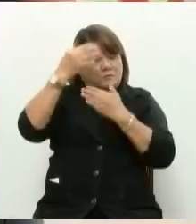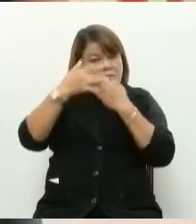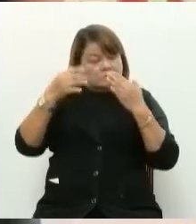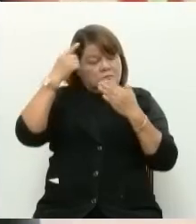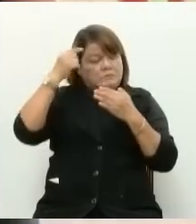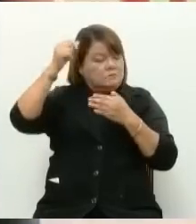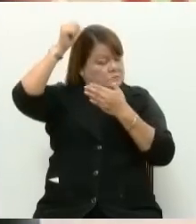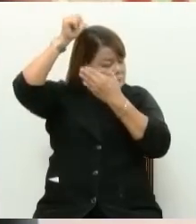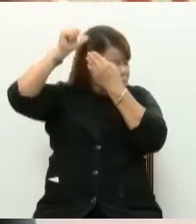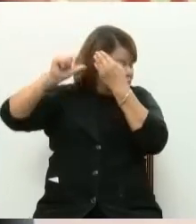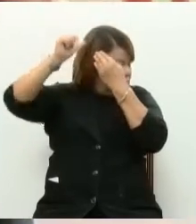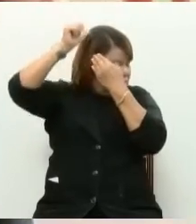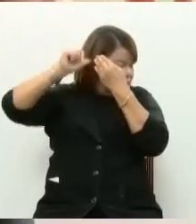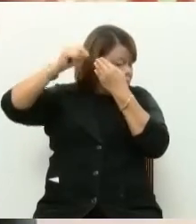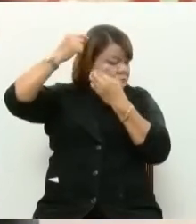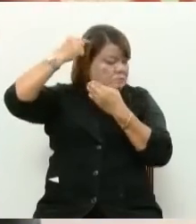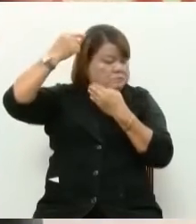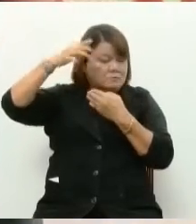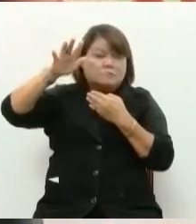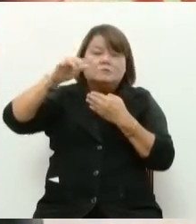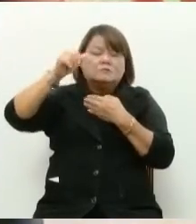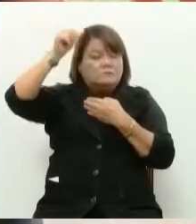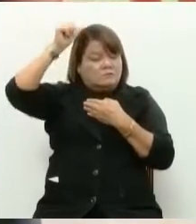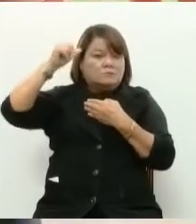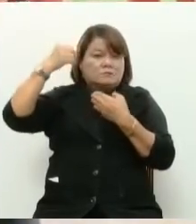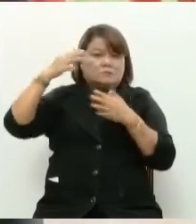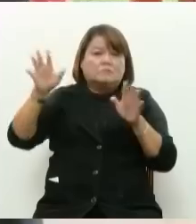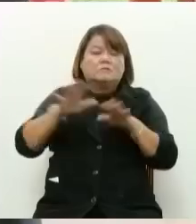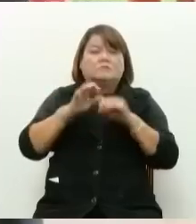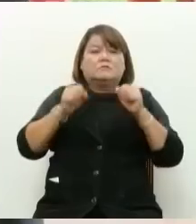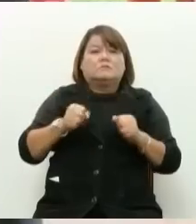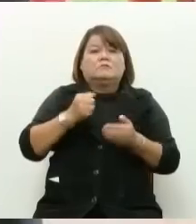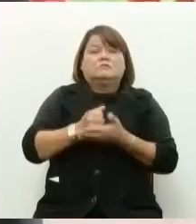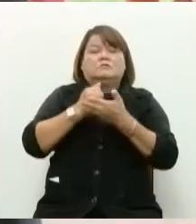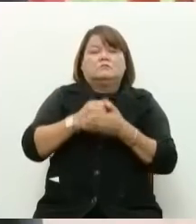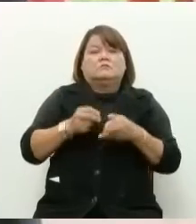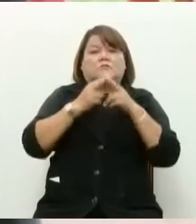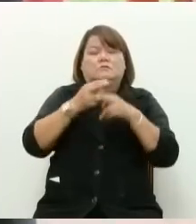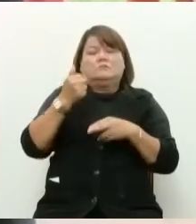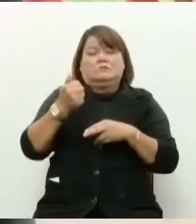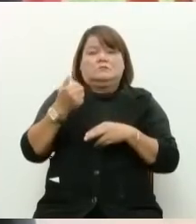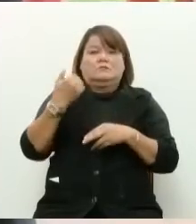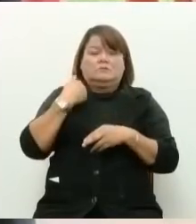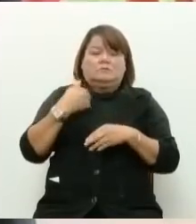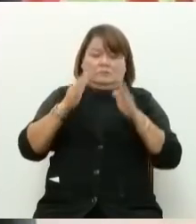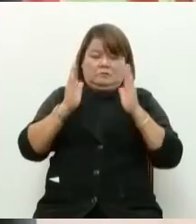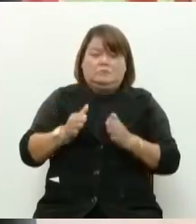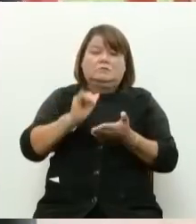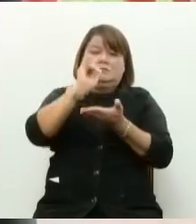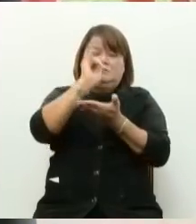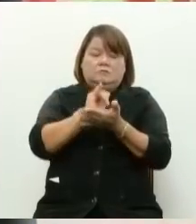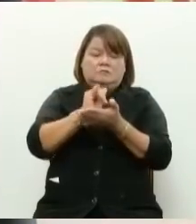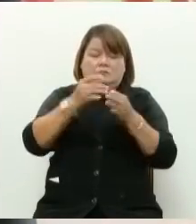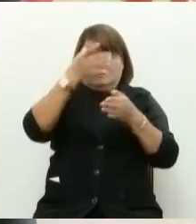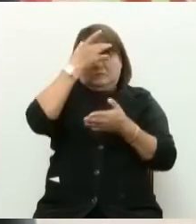มองซึ่งหลังจากการผ่าตัดแล้วเนี่ยค่ะส่งผลทำให้เขาเนี่ยไม่สามารถช่วยเหลือตัวเองได้มีภาวะของการเป็นผู้ป่วยติดเตียงนะคะ